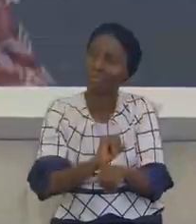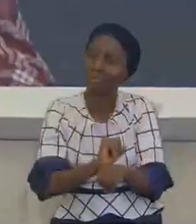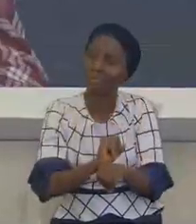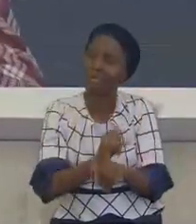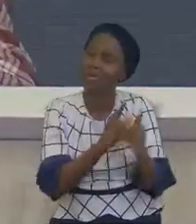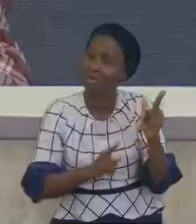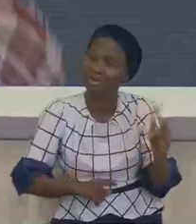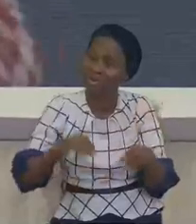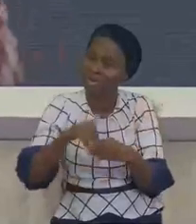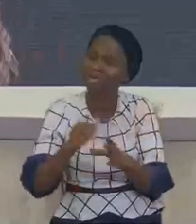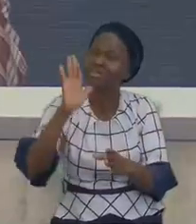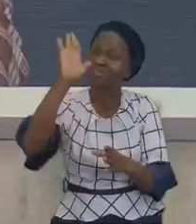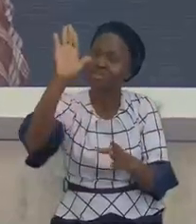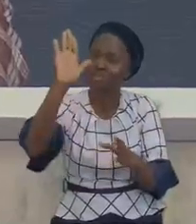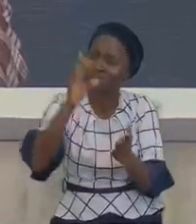capacité divine,